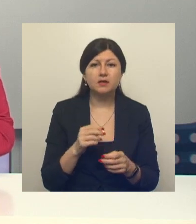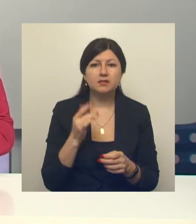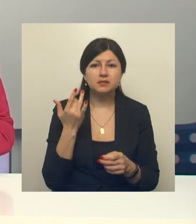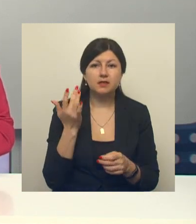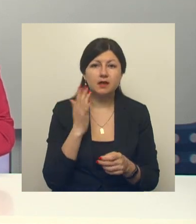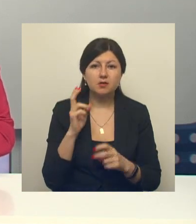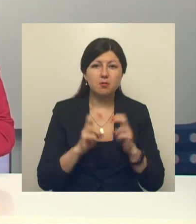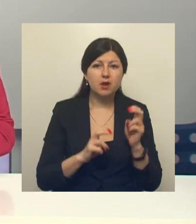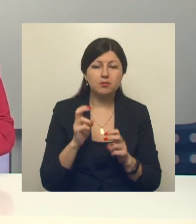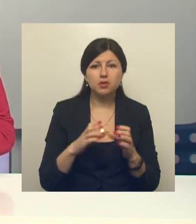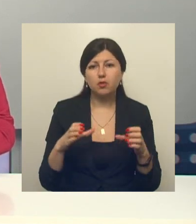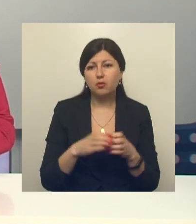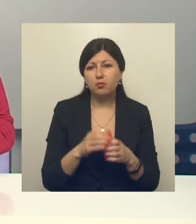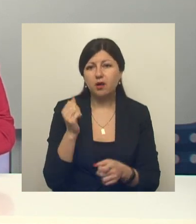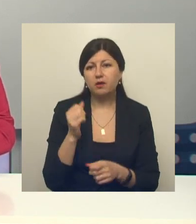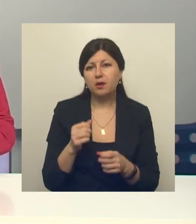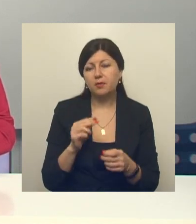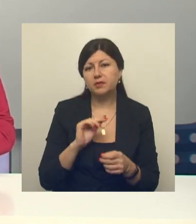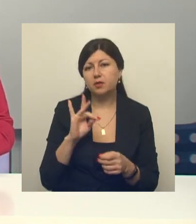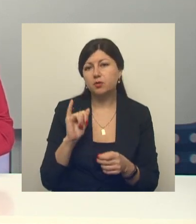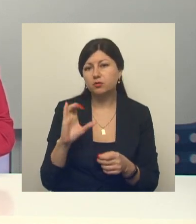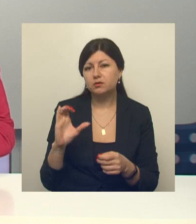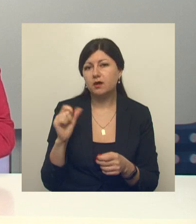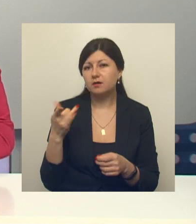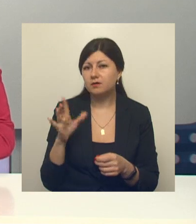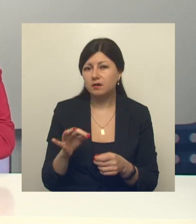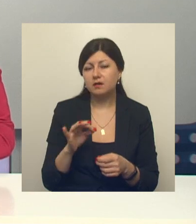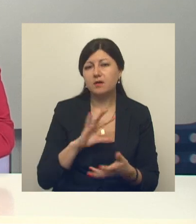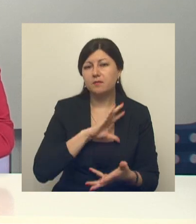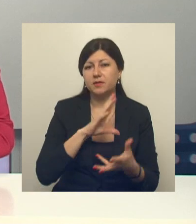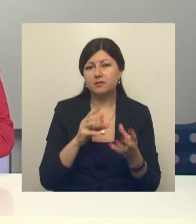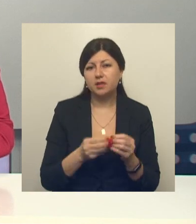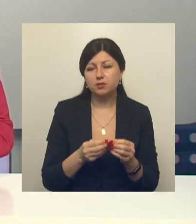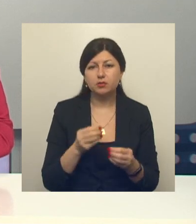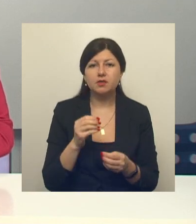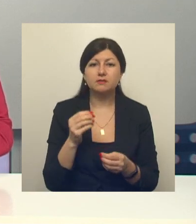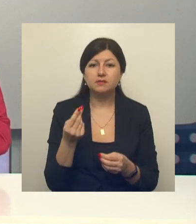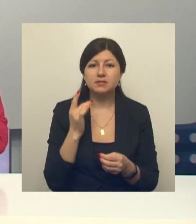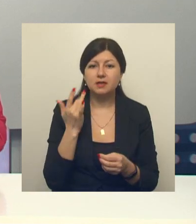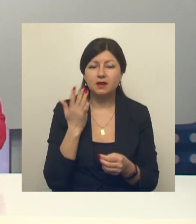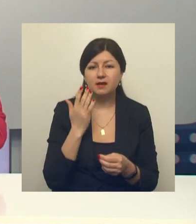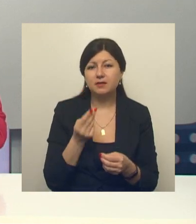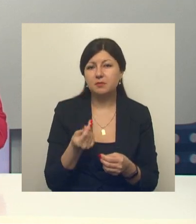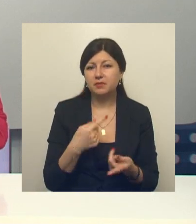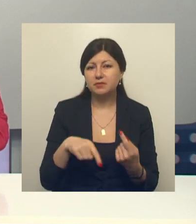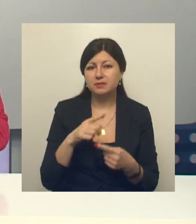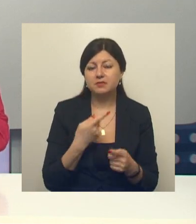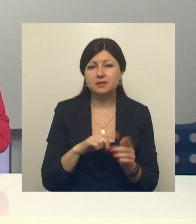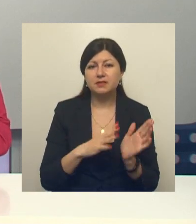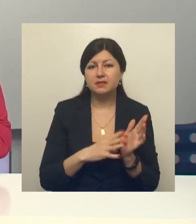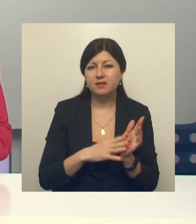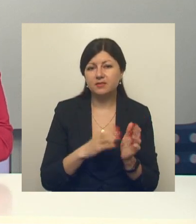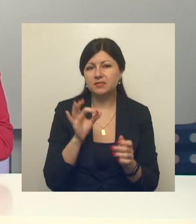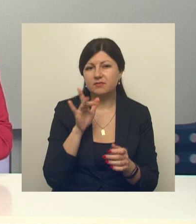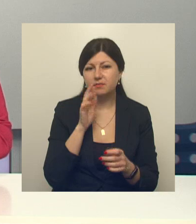сахарной промышленности, группа компаний «Русагро», подвела итоги финансового года. Сахарный бизнес холдинга – это 9 современных заводов,